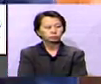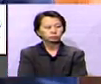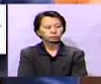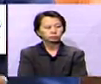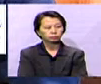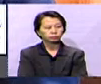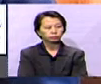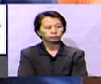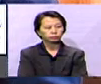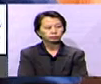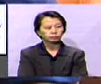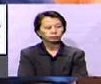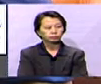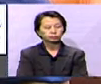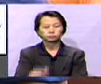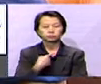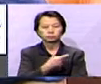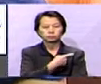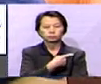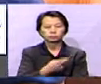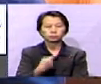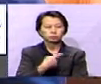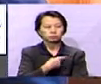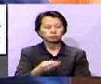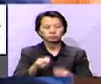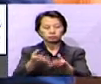Di masa yang sama, kita memberikan